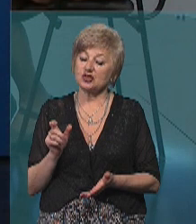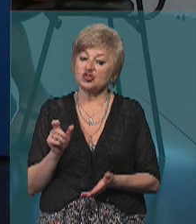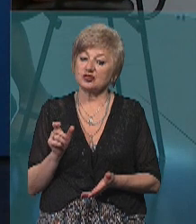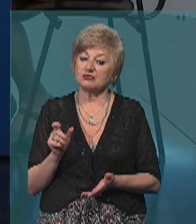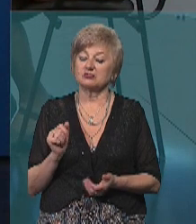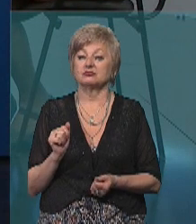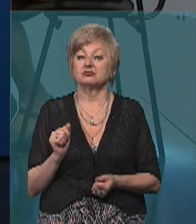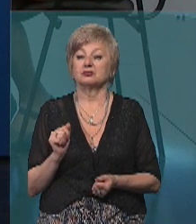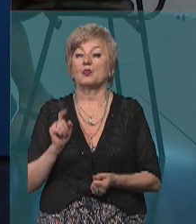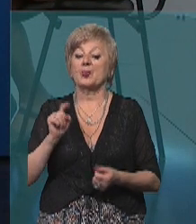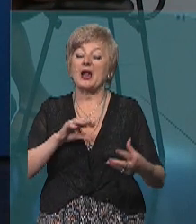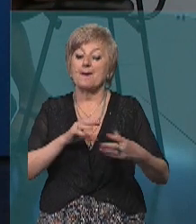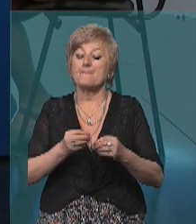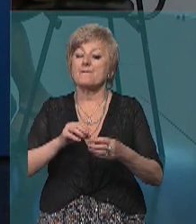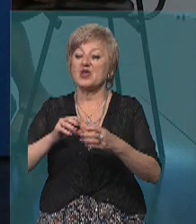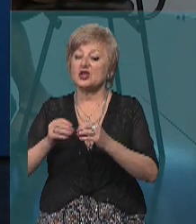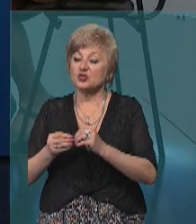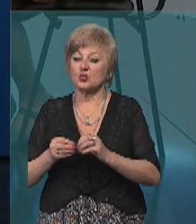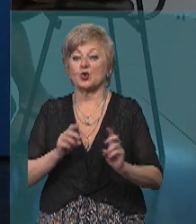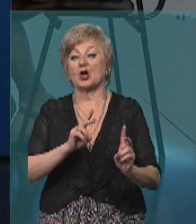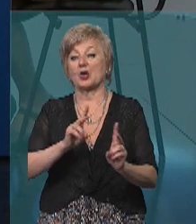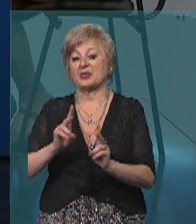із підсумками, які